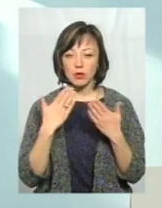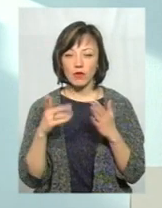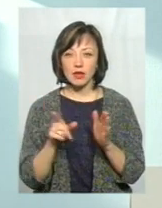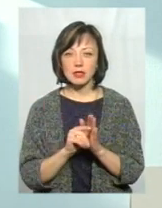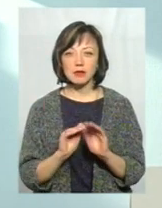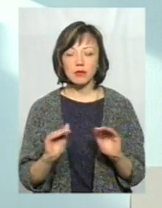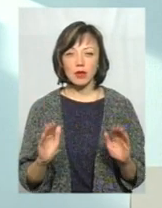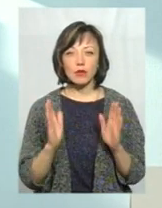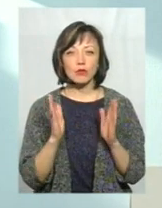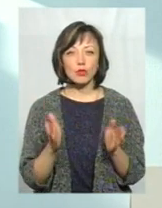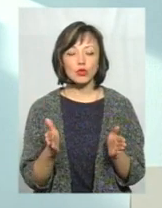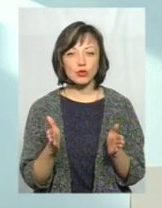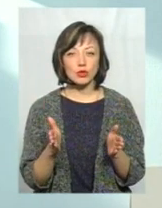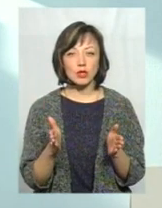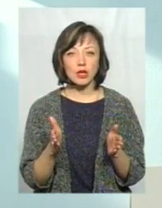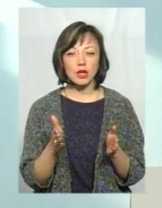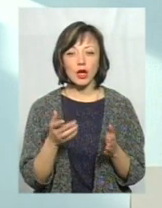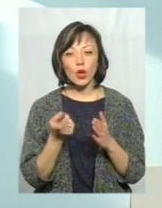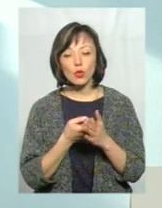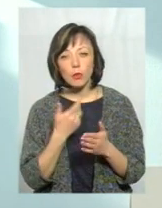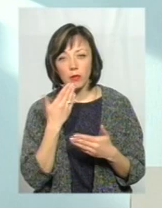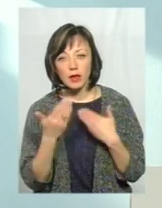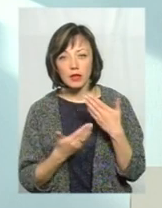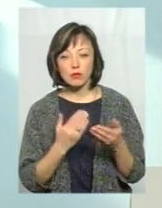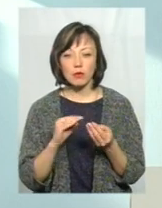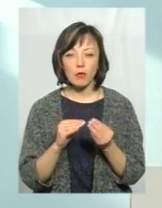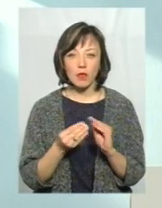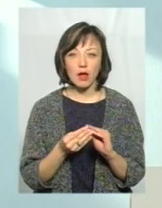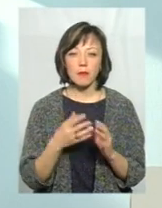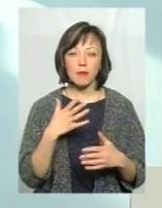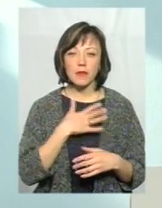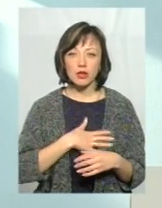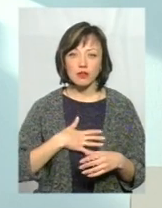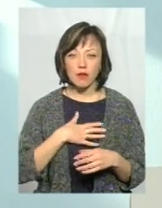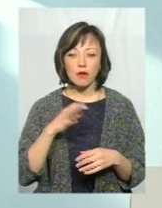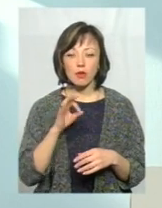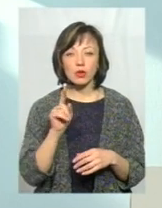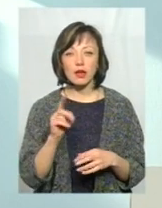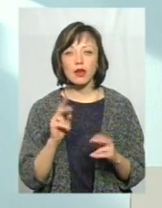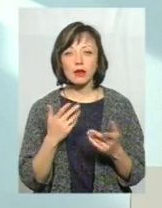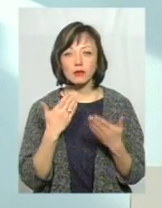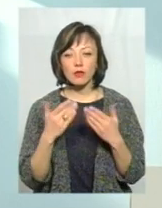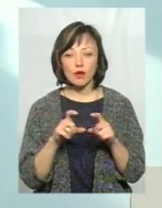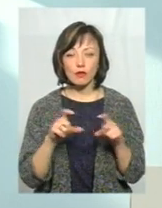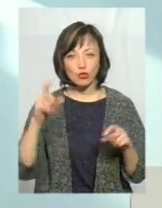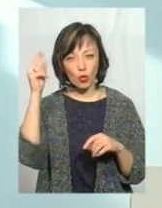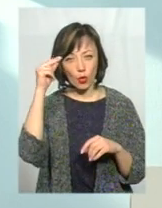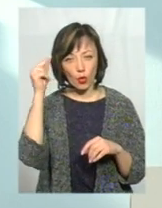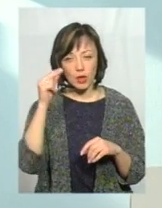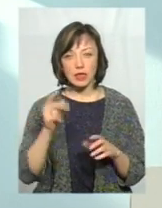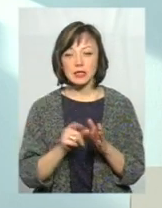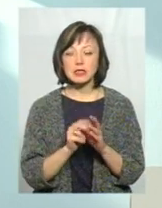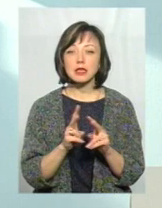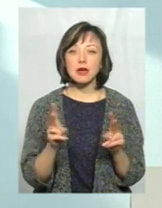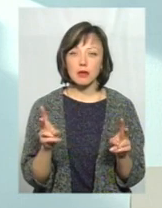дітьми, коли вони будуть допитуватися про їхні проблеми, переживання, про те, як в них спілкування в школі, з